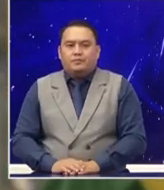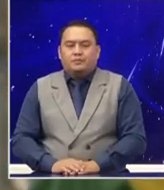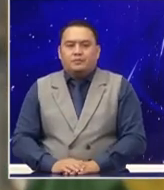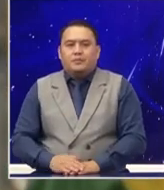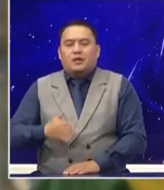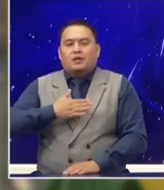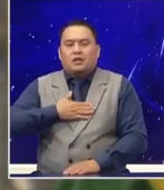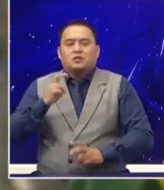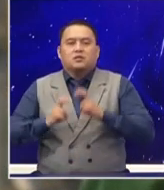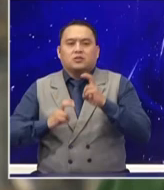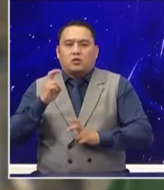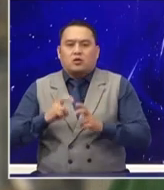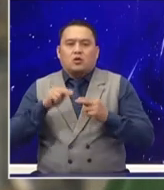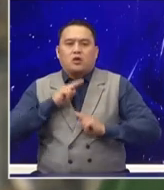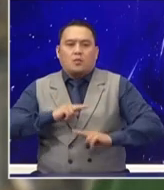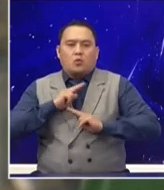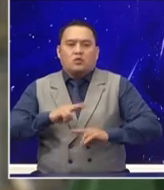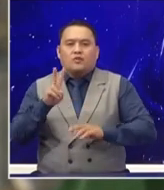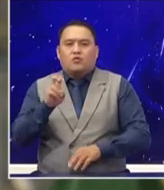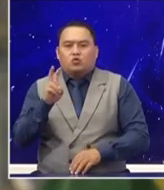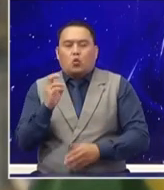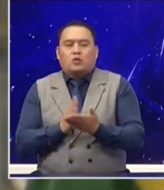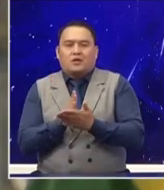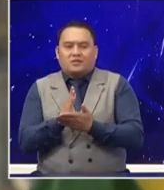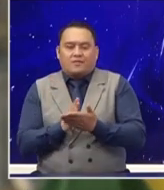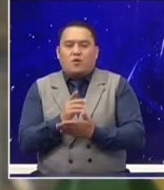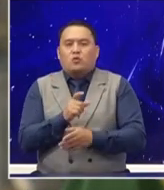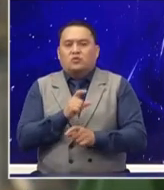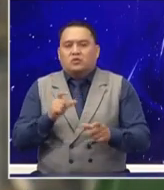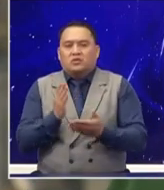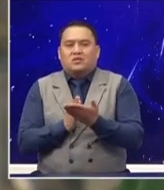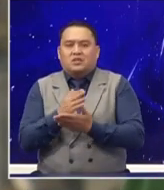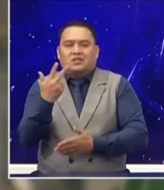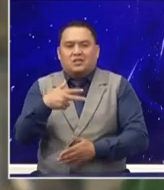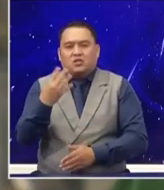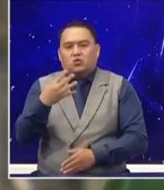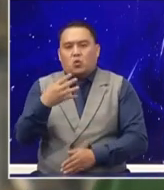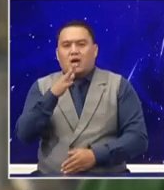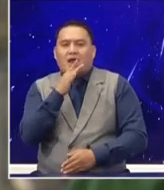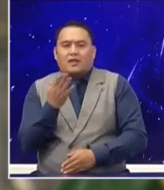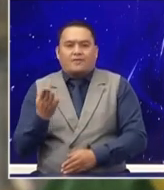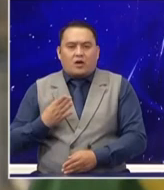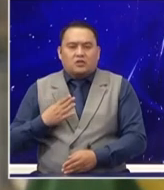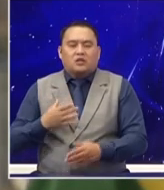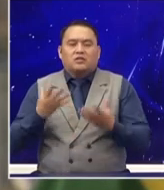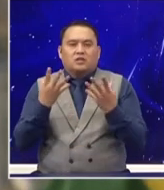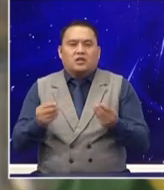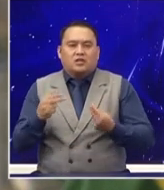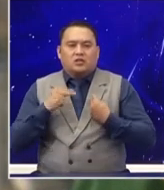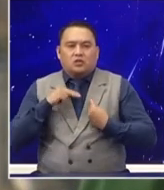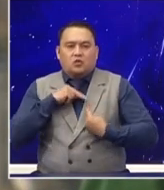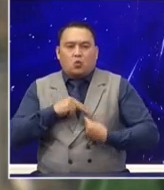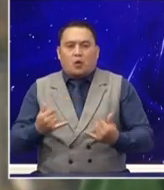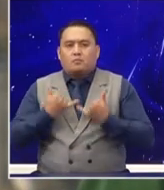На нашем заводе трудятся более 200 ветеранов предприятия с трудовым стажем свыше 30 и 40 лет. В честь Дня труда мы наградили